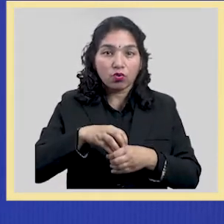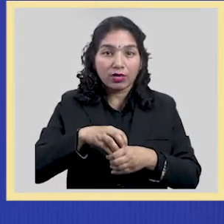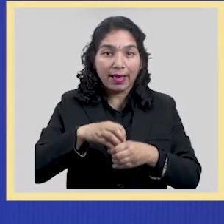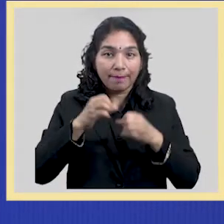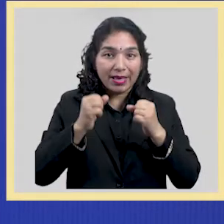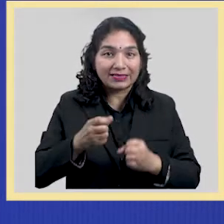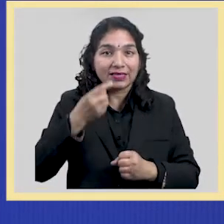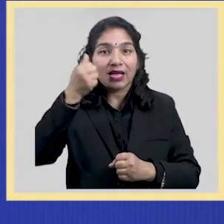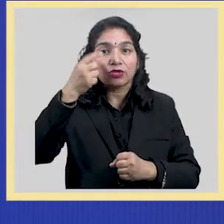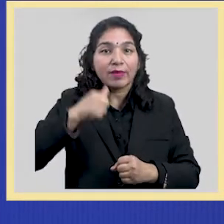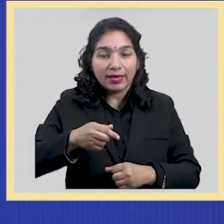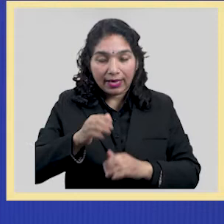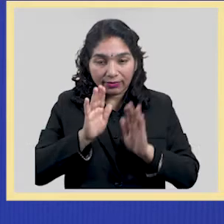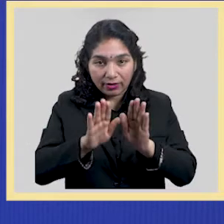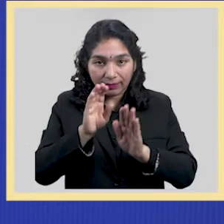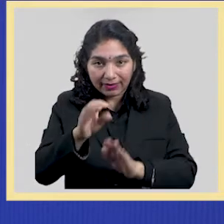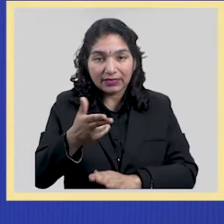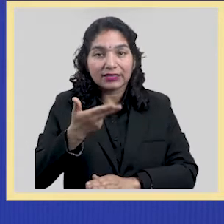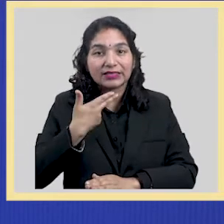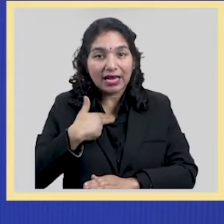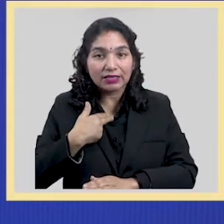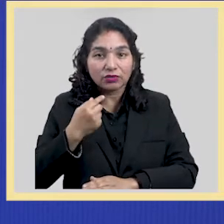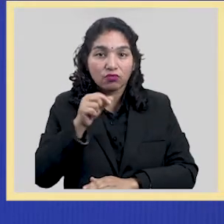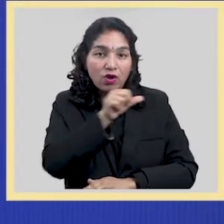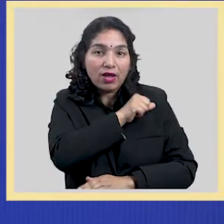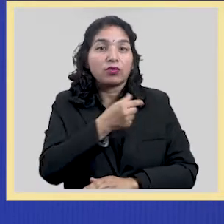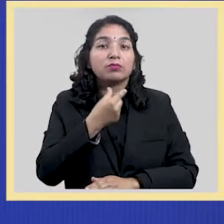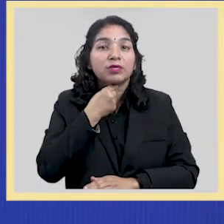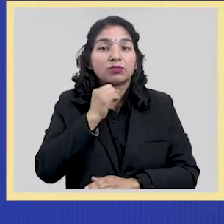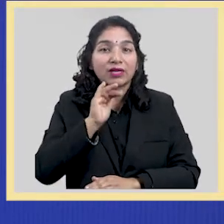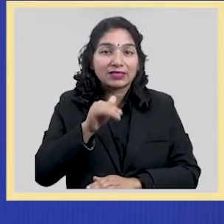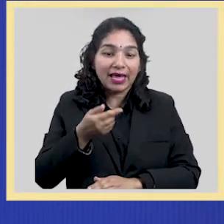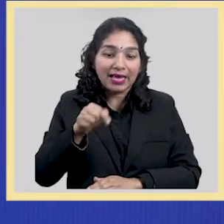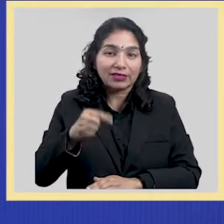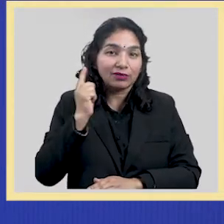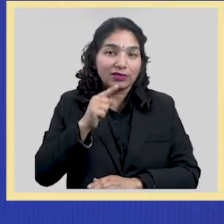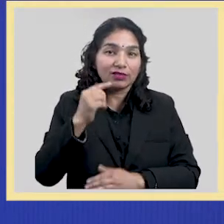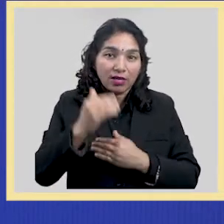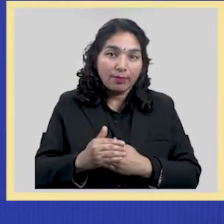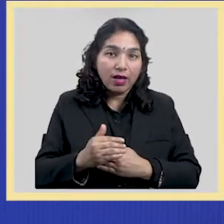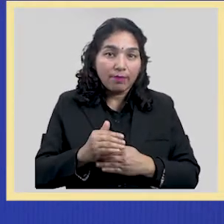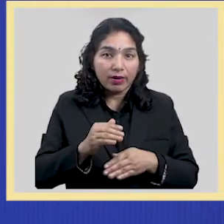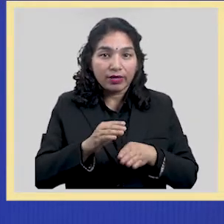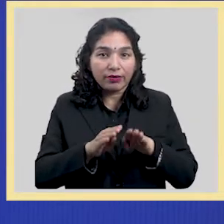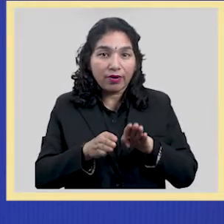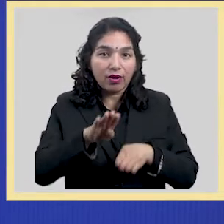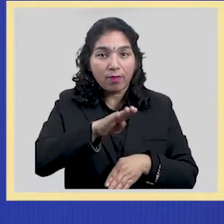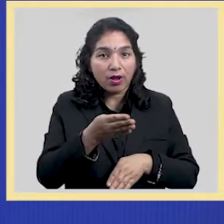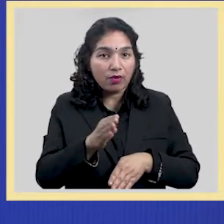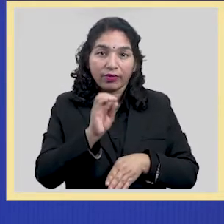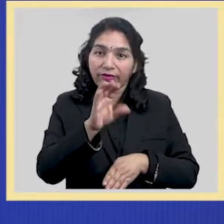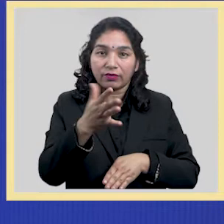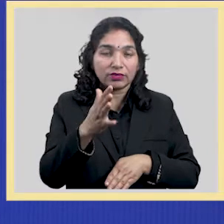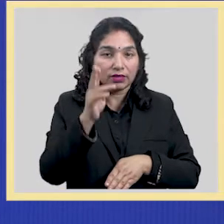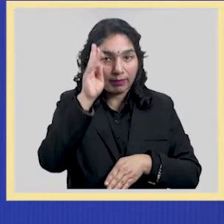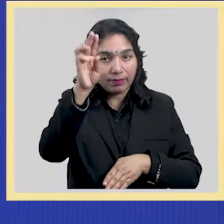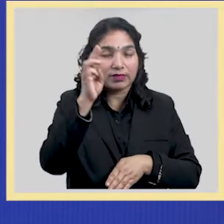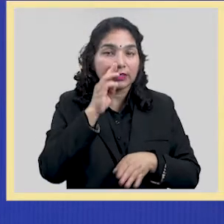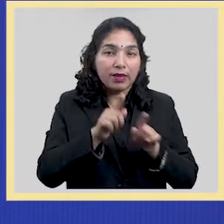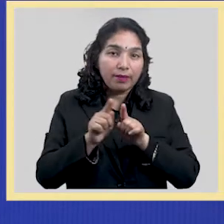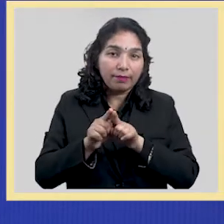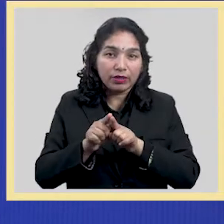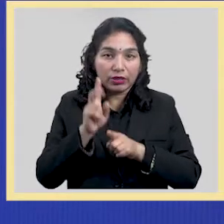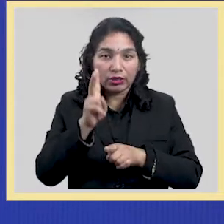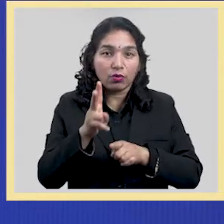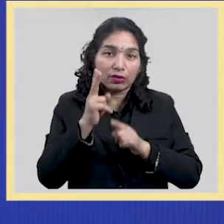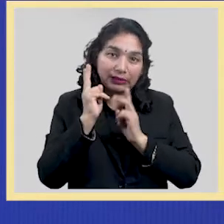घोडावासी दाजुभाइहरूलाई धन्यवाद दिन चाहन्छु र उहाँहरूको विश्वासलाई मैले आजको दिनसम्म चाहिँ मैले उहाँहरूलाई डगमाउन दिएको छैन र भोलि